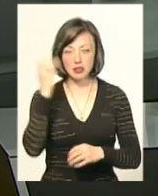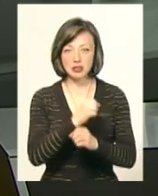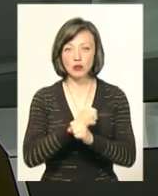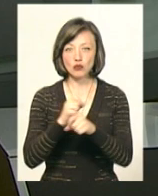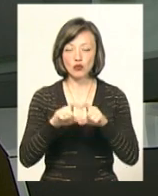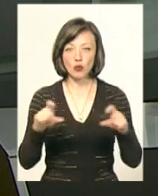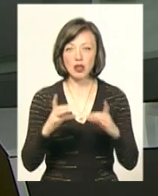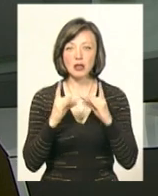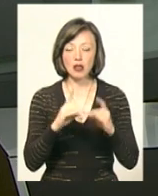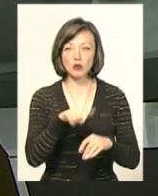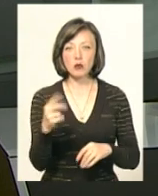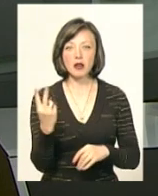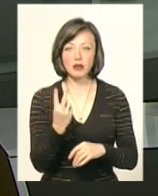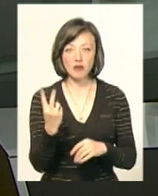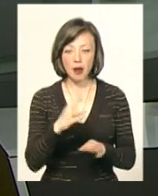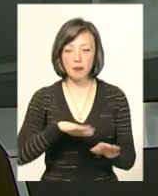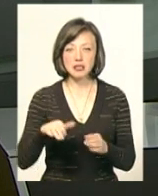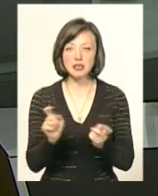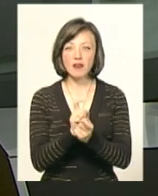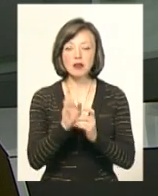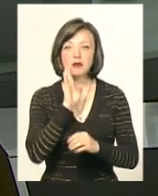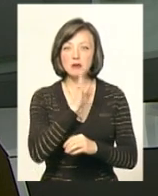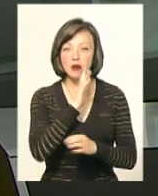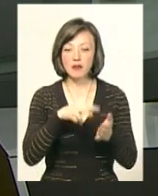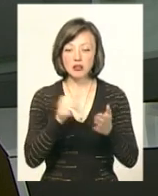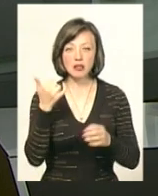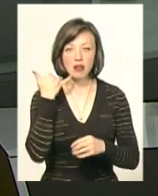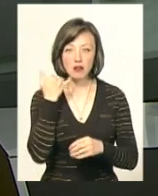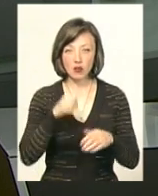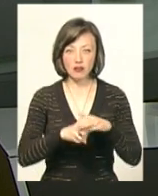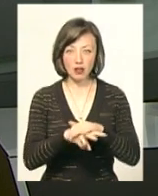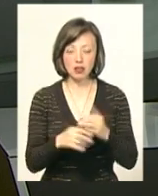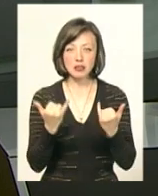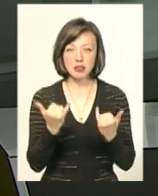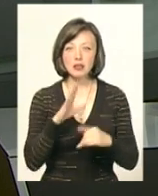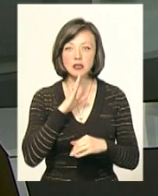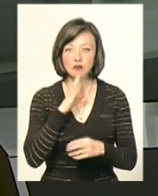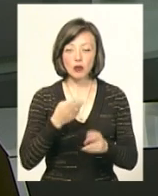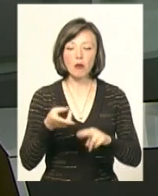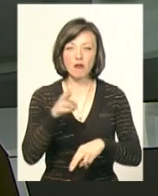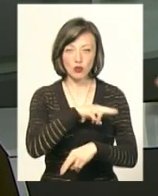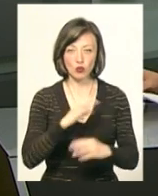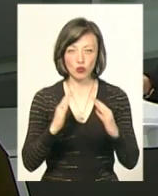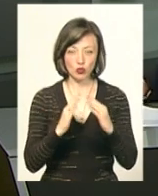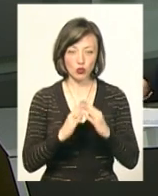санаторної школи-інтернату номер 2 після сварки з мамою відключила телефон і втекла. Наразі дівчину повернули